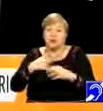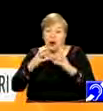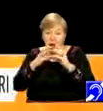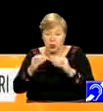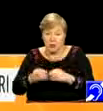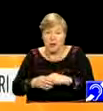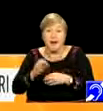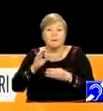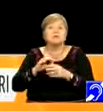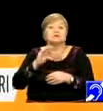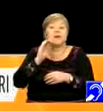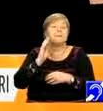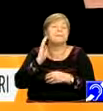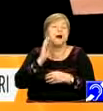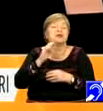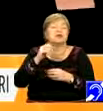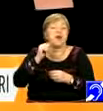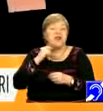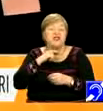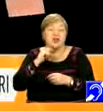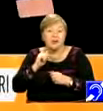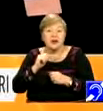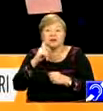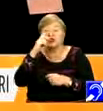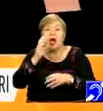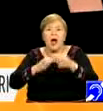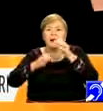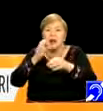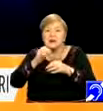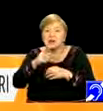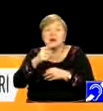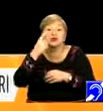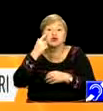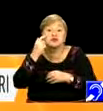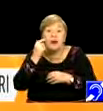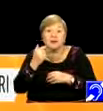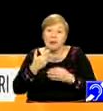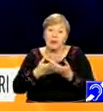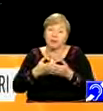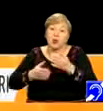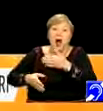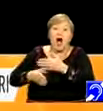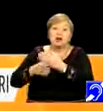14 decembrie și e cercetată ca suspectă pentru favorizarea făptuitorului.